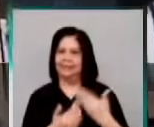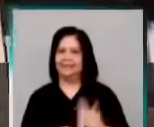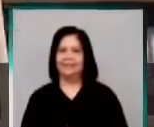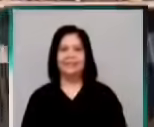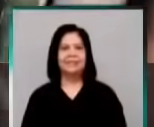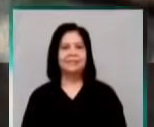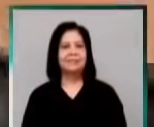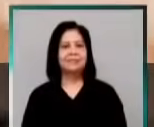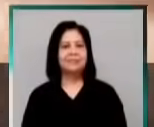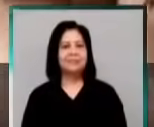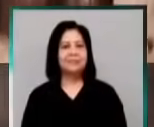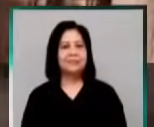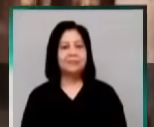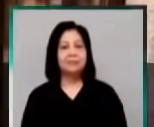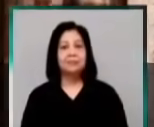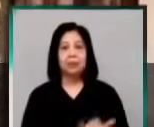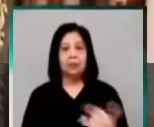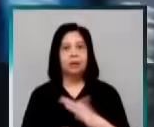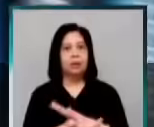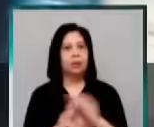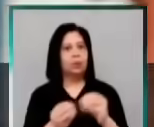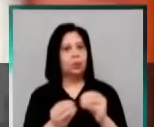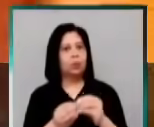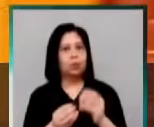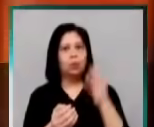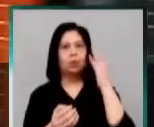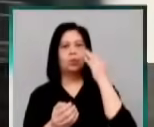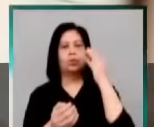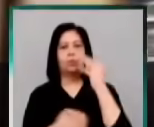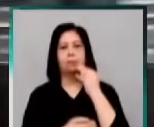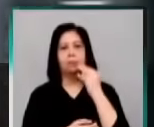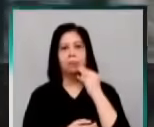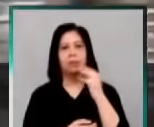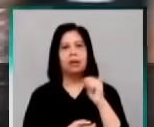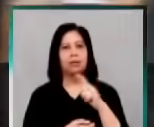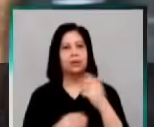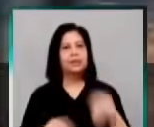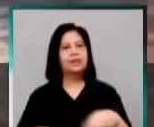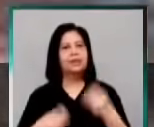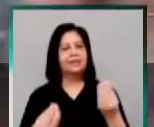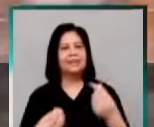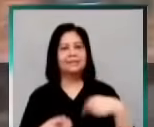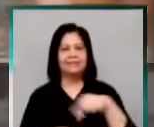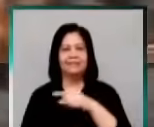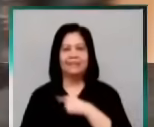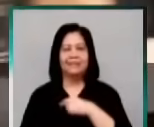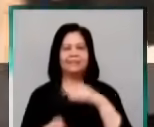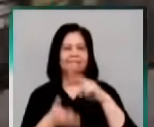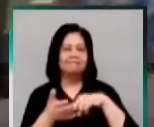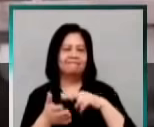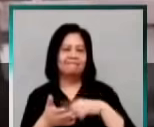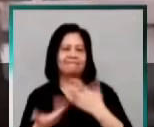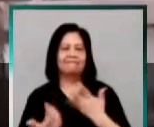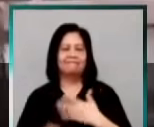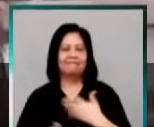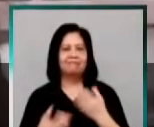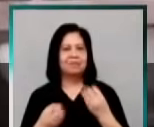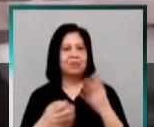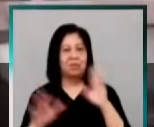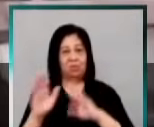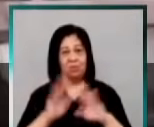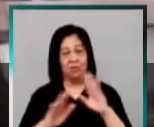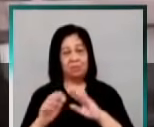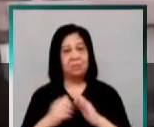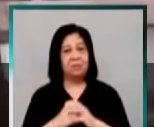may pandemya, lalo raw na batid ni Marisol ang naibibigay sa atin ng pagbabasa. Marami ka ng problema. Siyempre, gusto